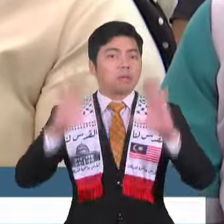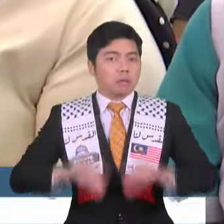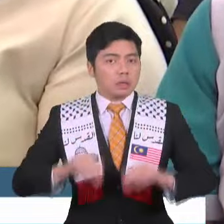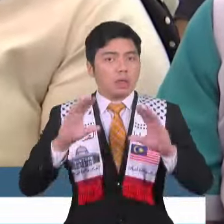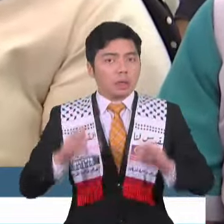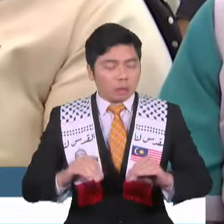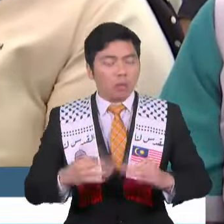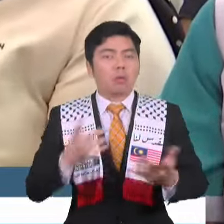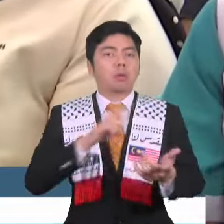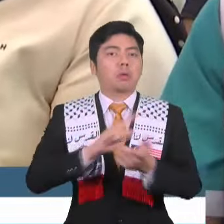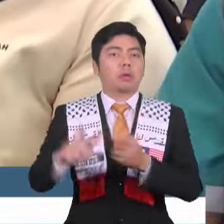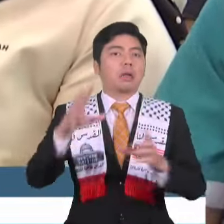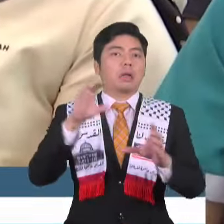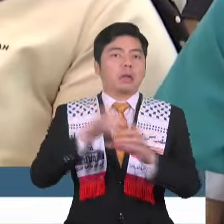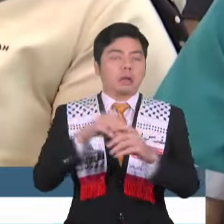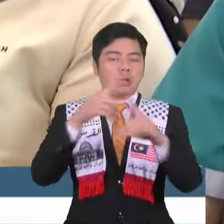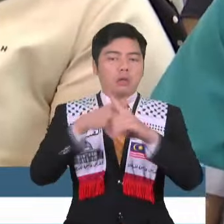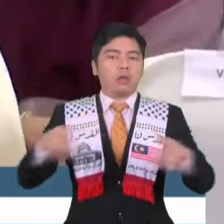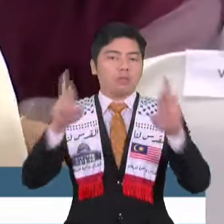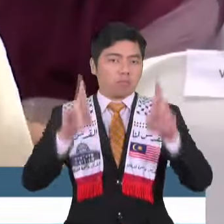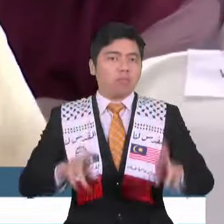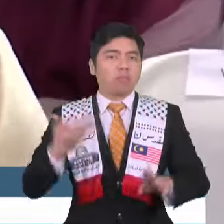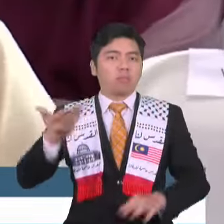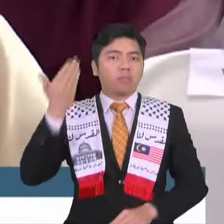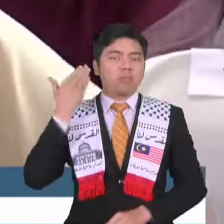dan diluluskan di Dewan Rakyat sebelum ini.